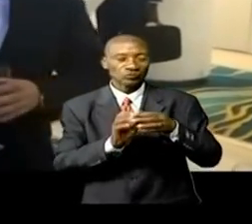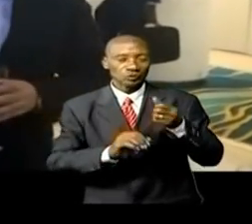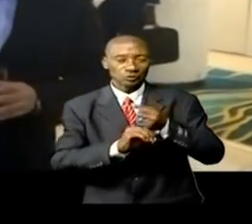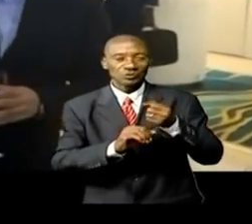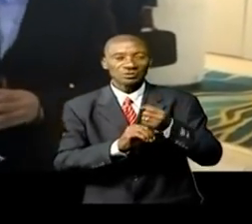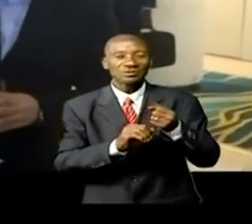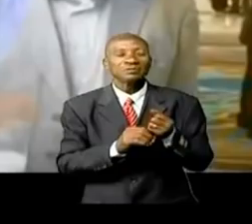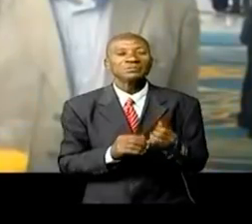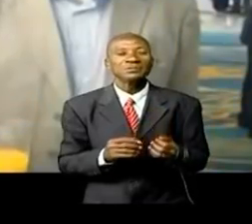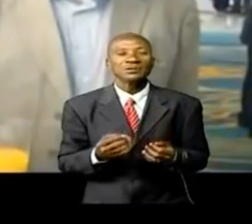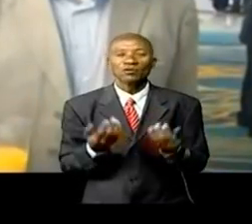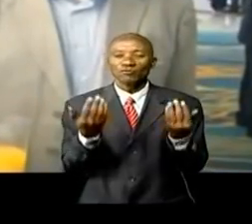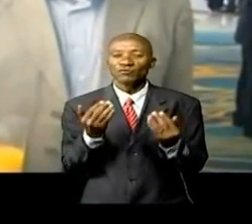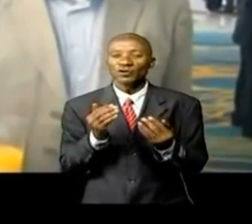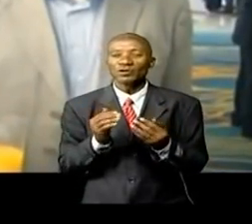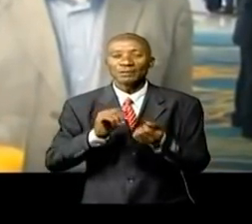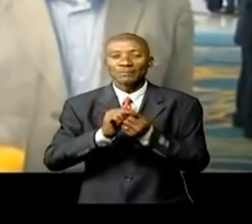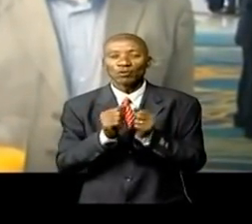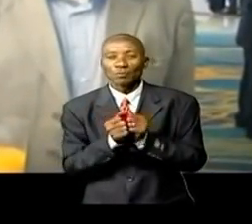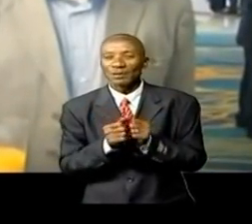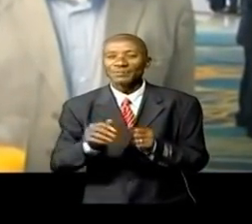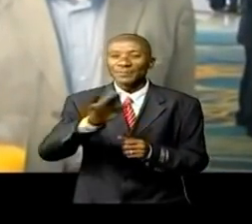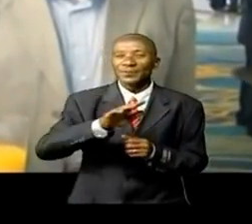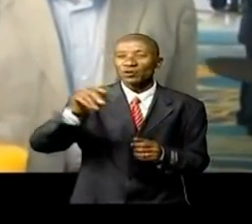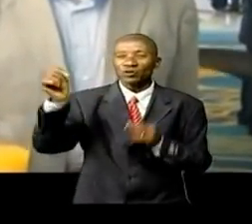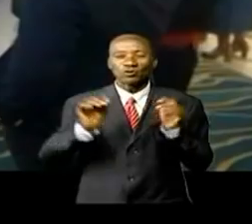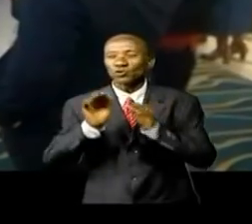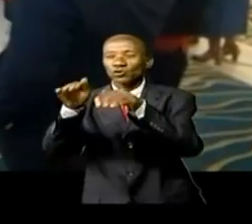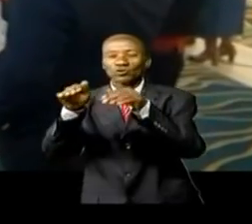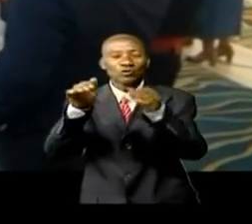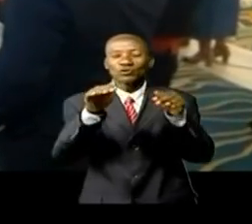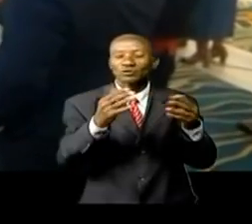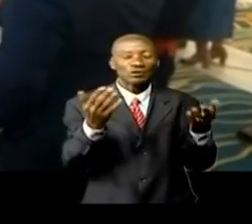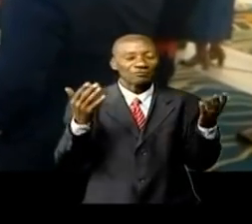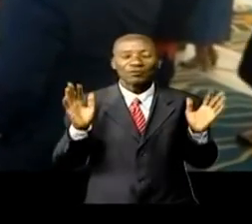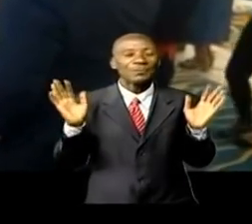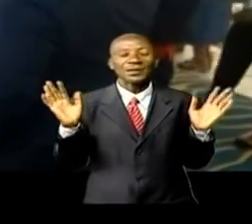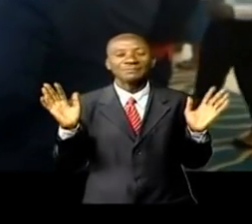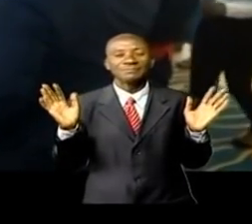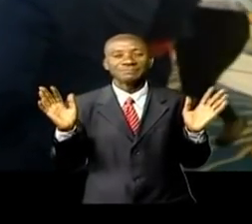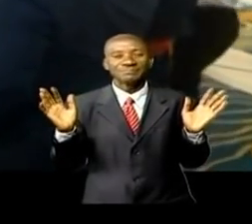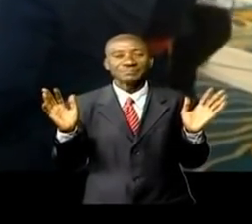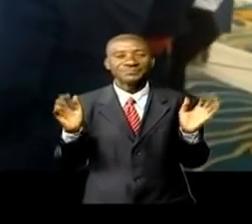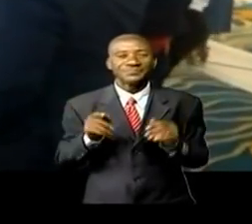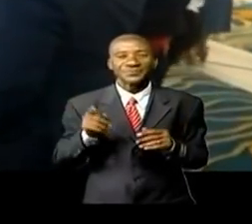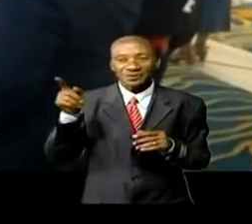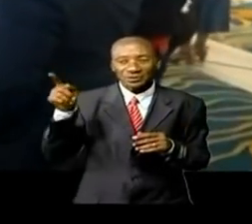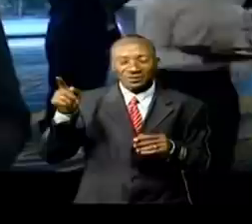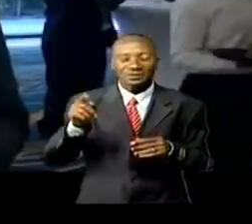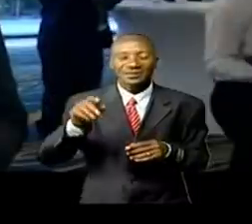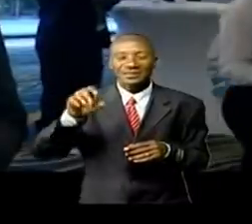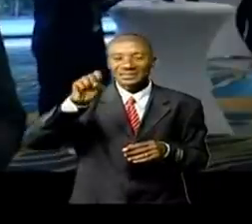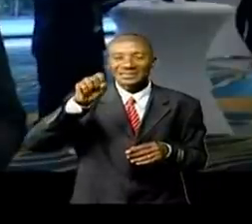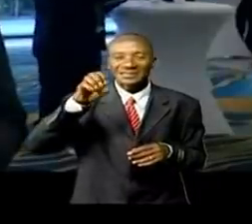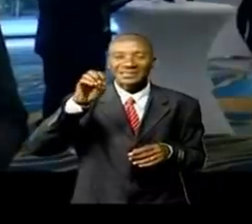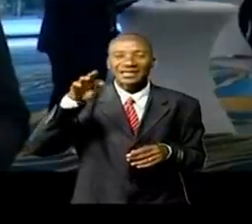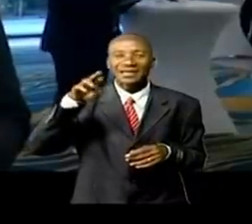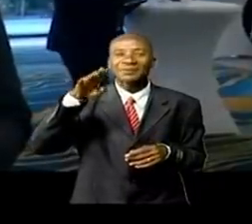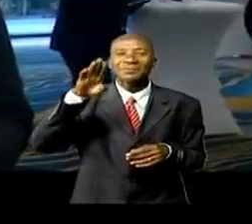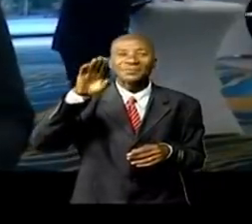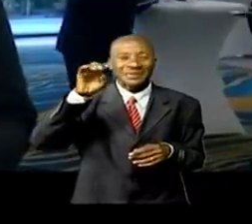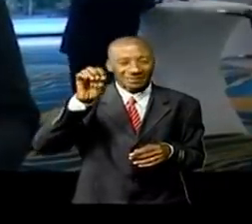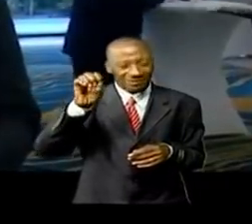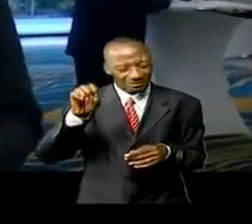les affaires intérieures d'autres États. Elle coopère avec toutes les grandes puissances du monde. La République de